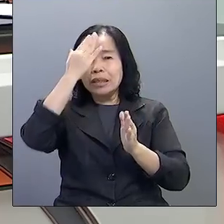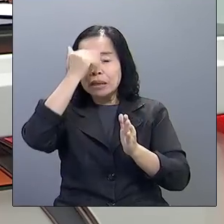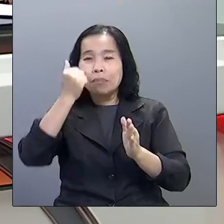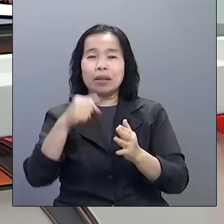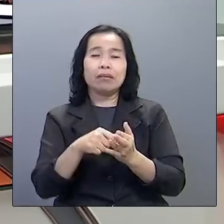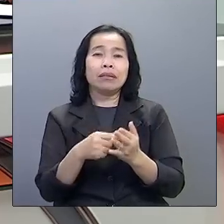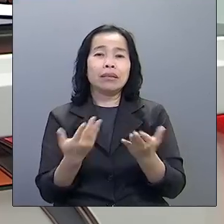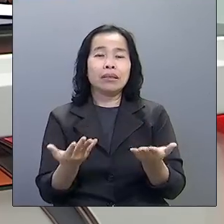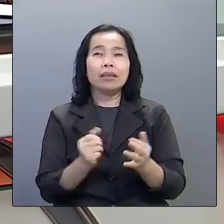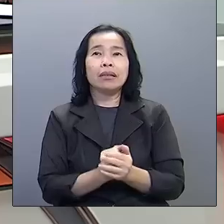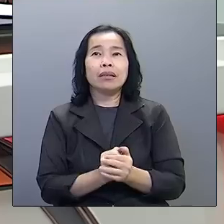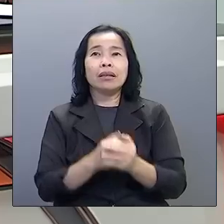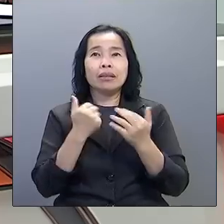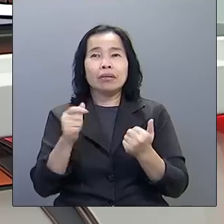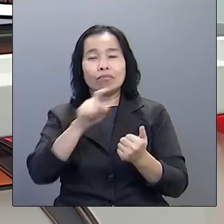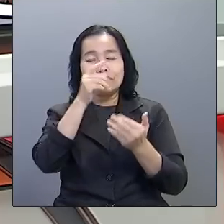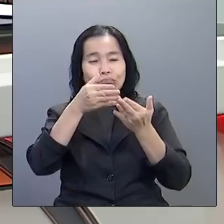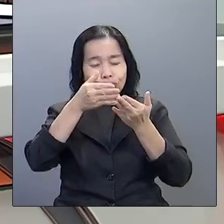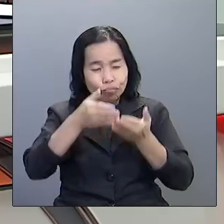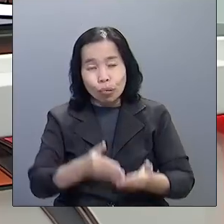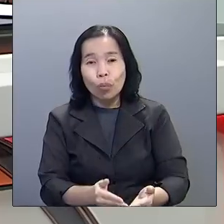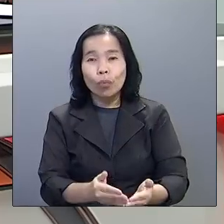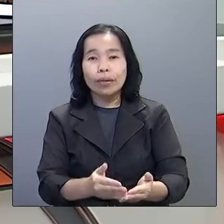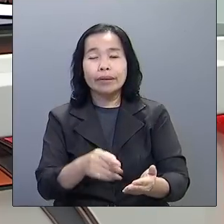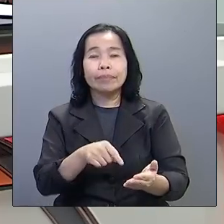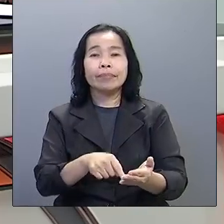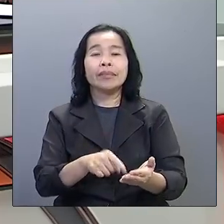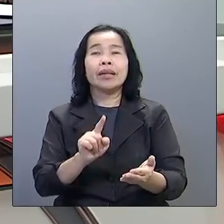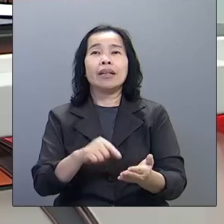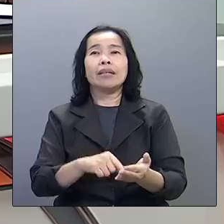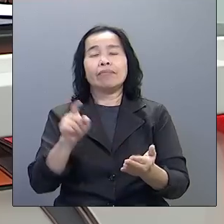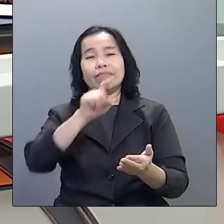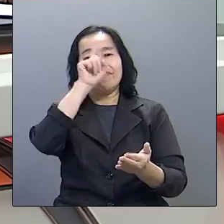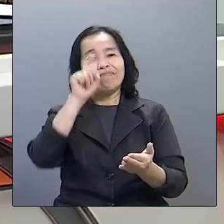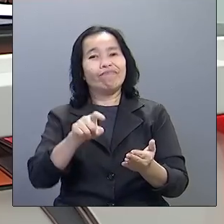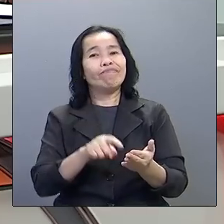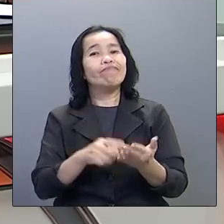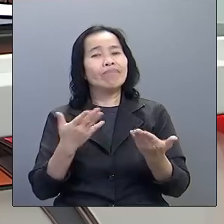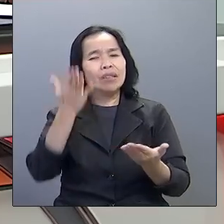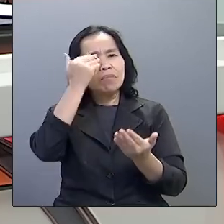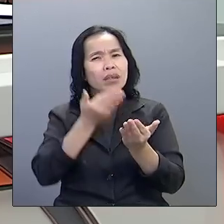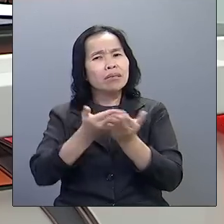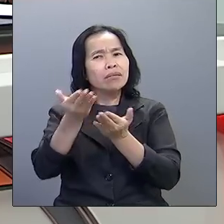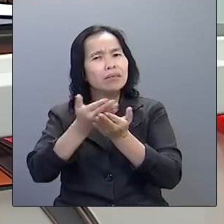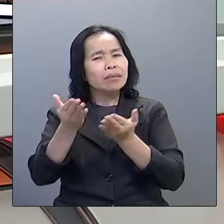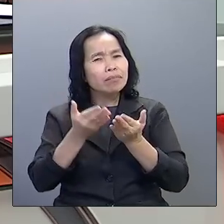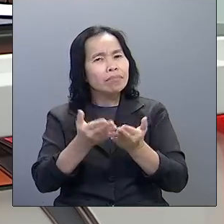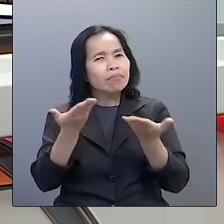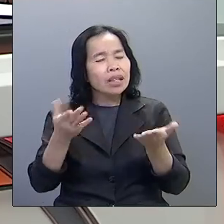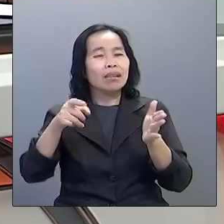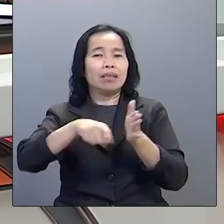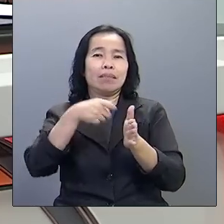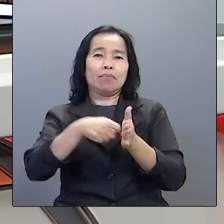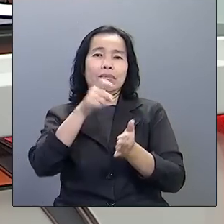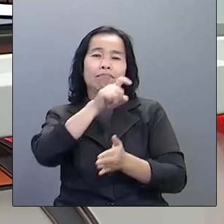ำให้การดำดิ่งสู่ใต้น้ำของเรือหลวงสุโขทัยเป็นปริศนาที่รอคำตอบหลายเรื่องค่ะโดยเฉพาะสาเหตุที่แท้จริงว่